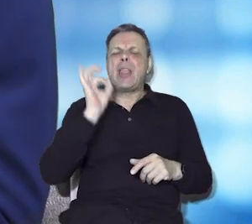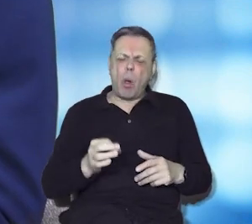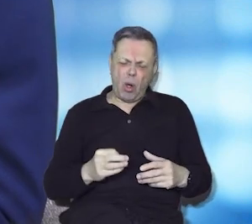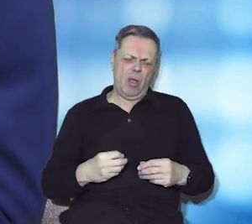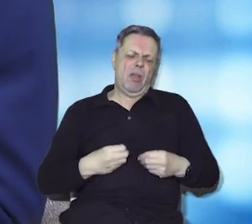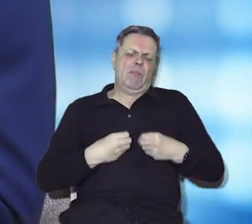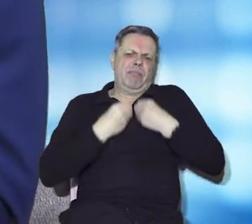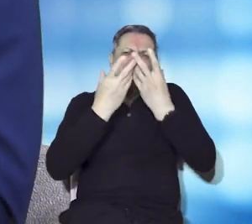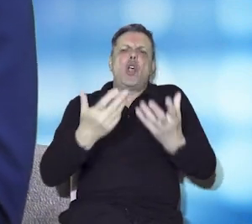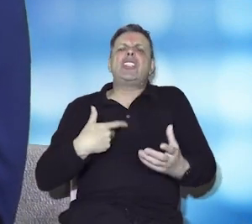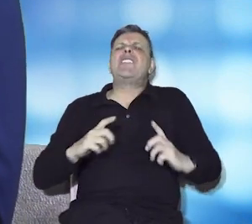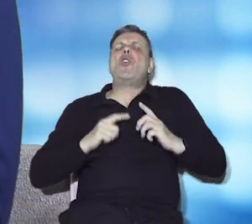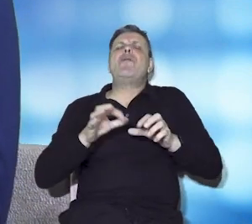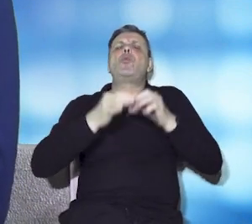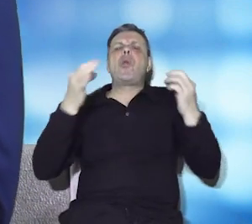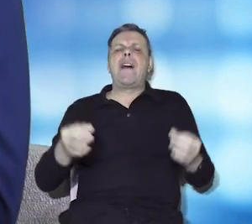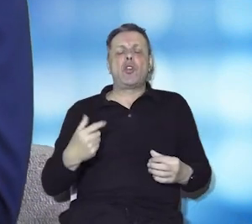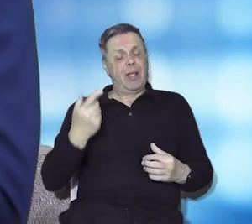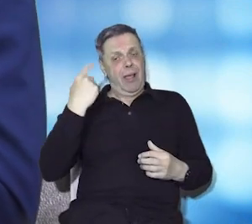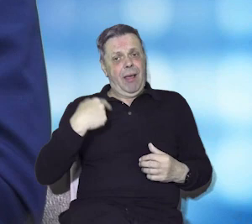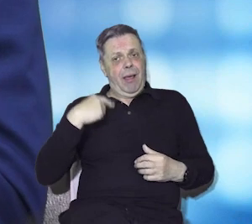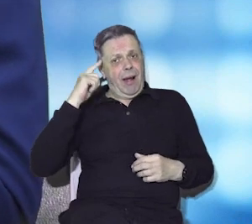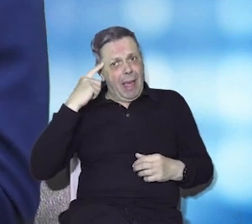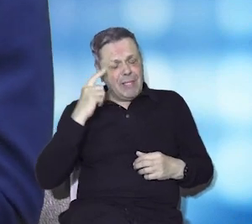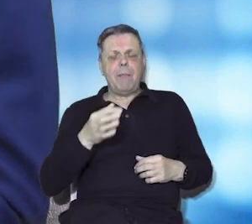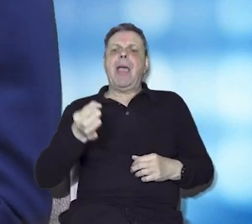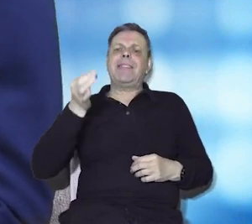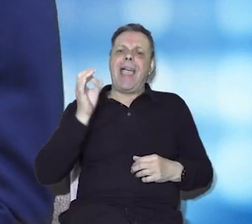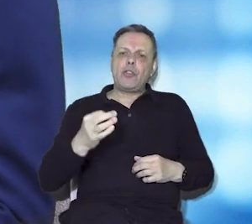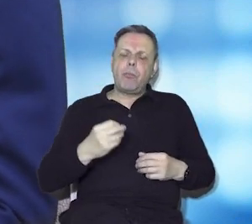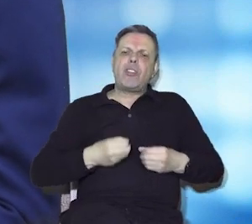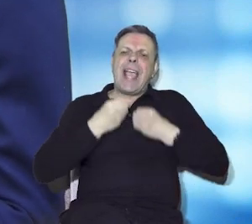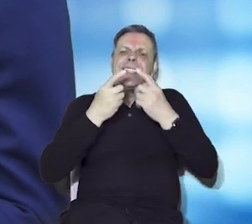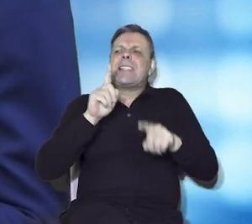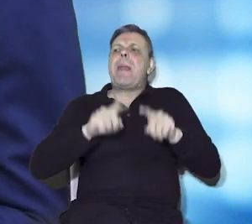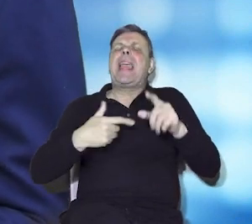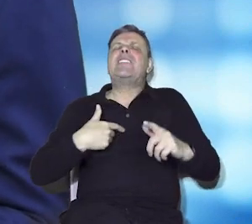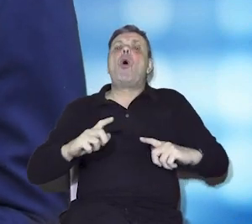svoj život u javnost. Osobno smatram da je dobro da iznesem neke svoje